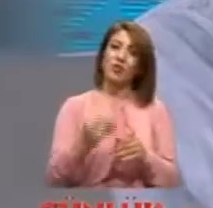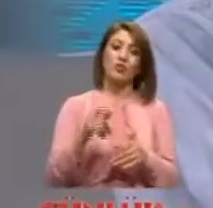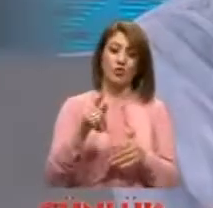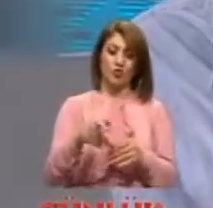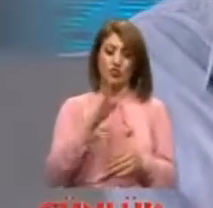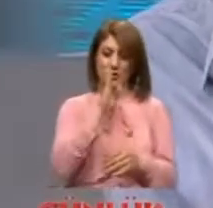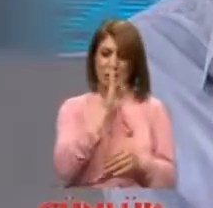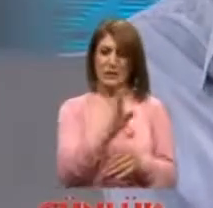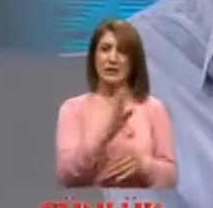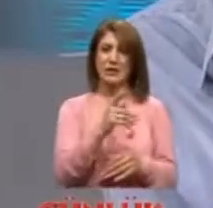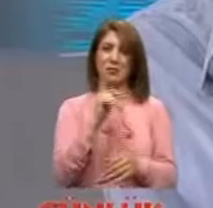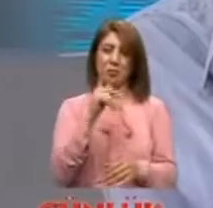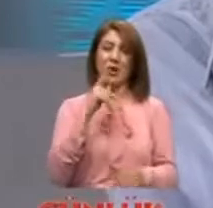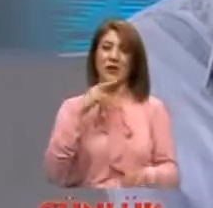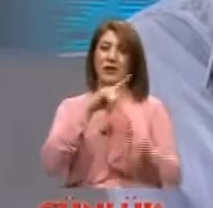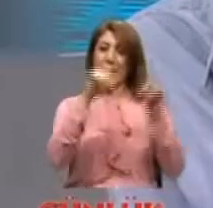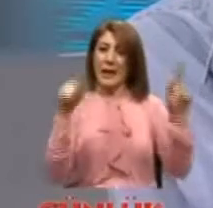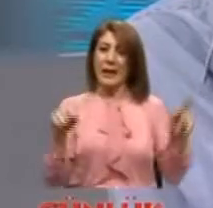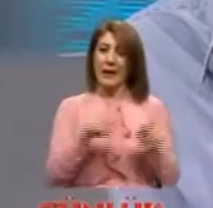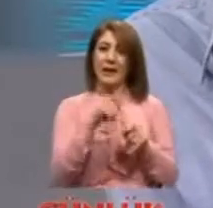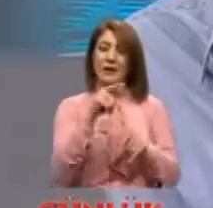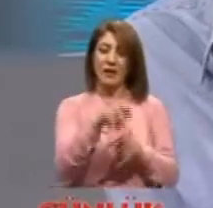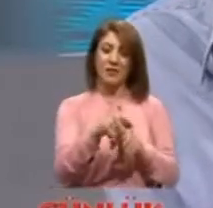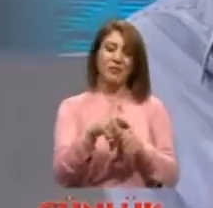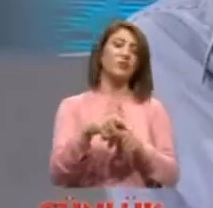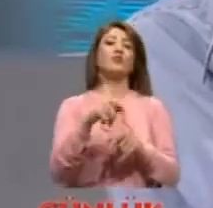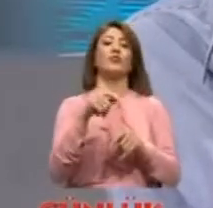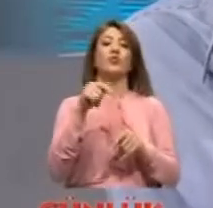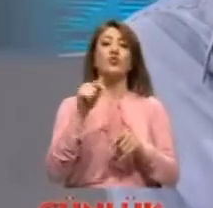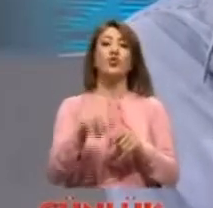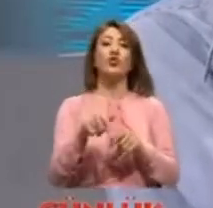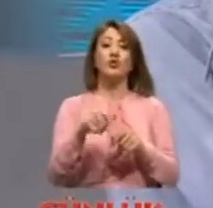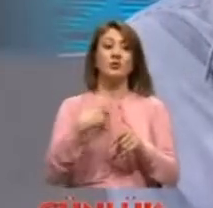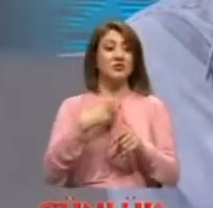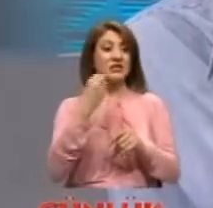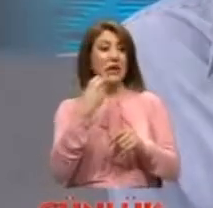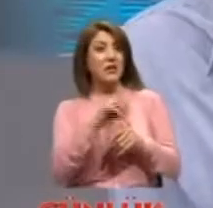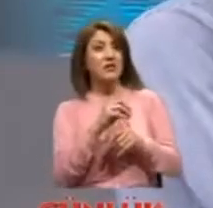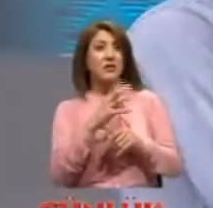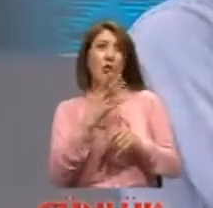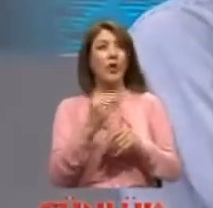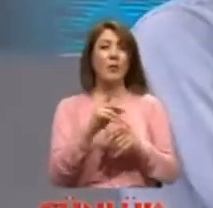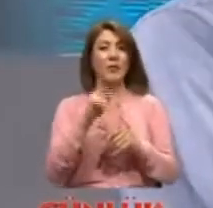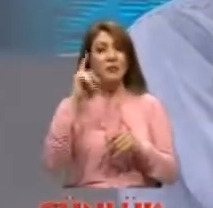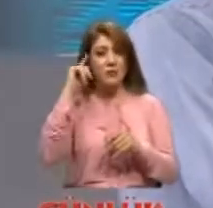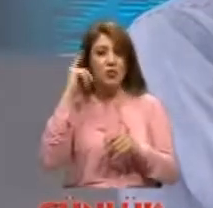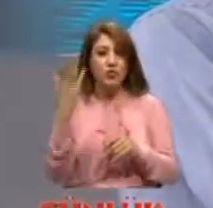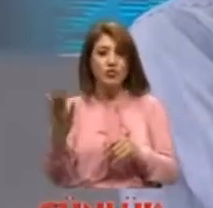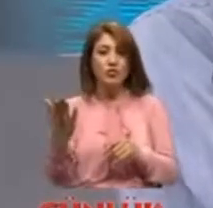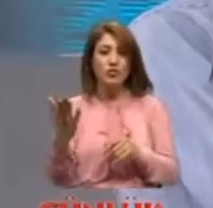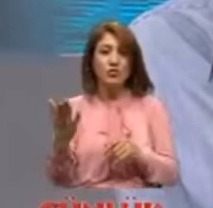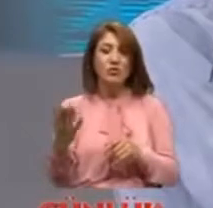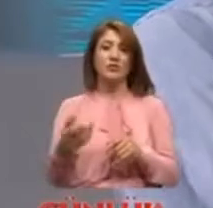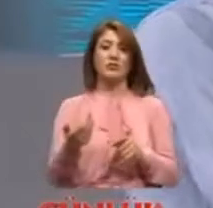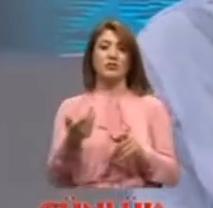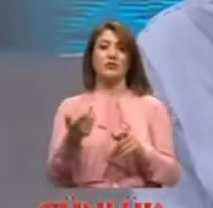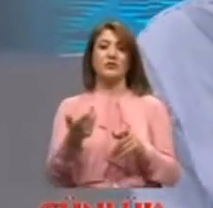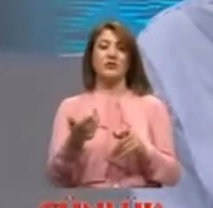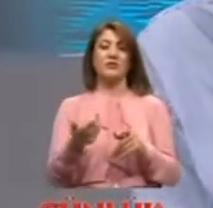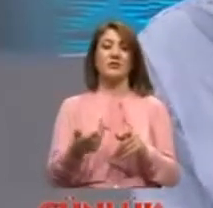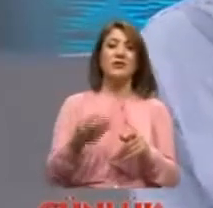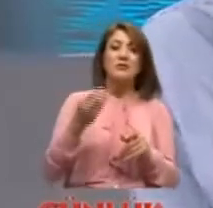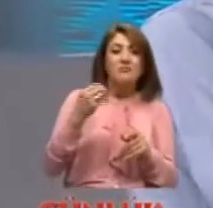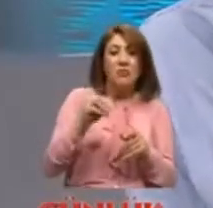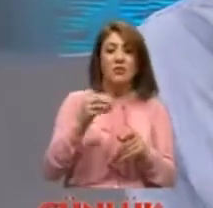ilan. Yani çok mağdur olduğu için mi acaba böyle bir şeye ihtiyaç duymuş ya da bunun satılabilir bir şey olduğunu mu çıkamadım düşünmüş demek içinden. Ki? Satılabilir olduğunu düşünmüştür ama